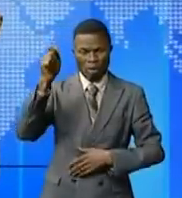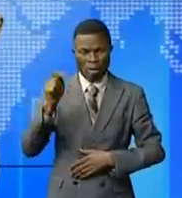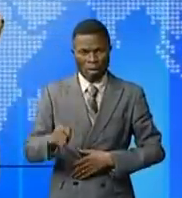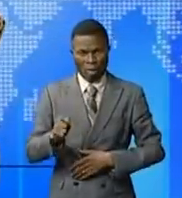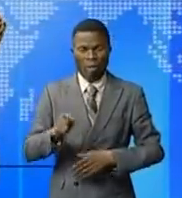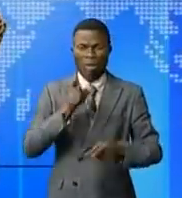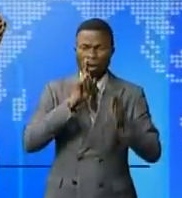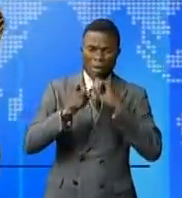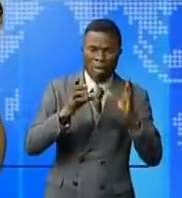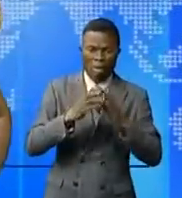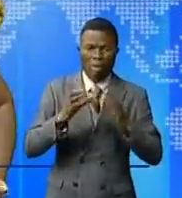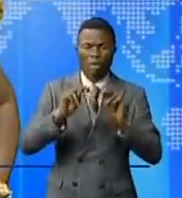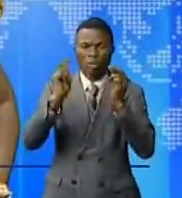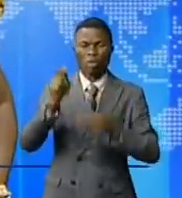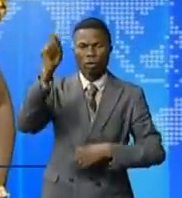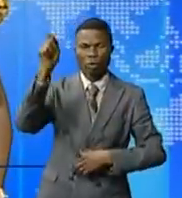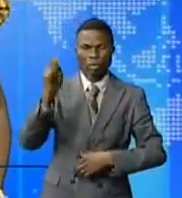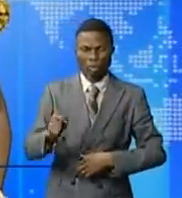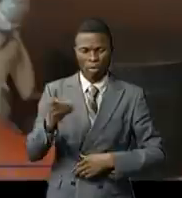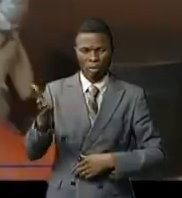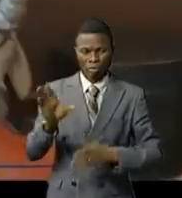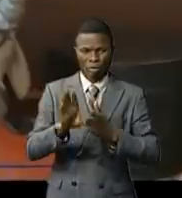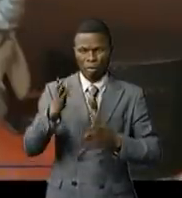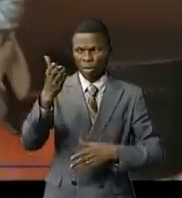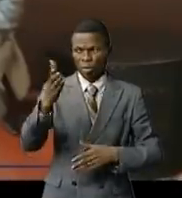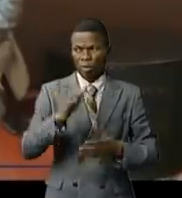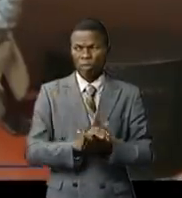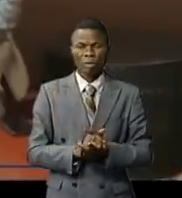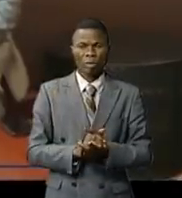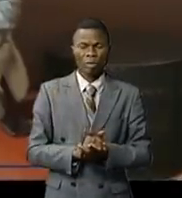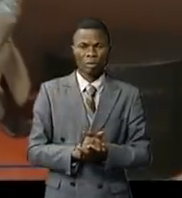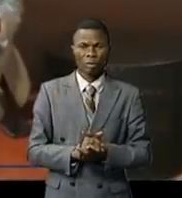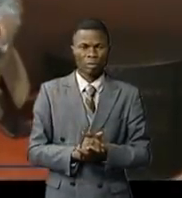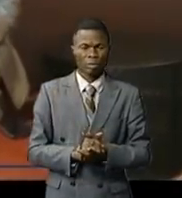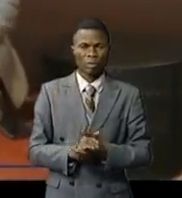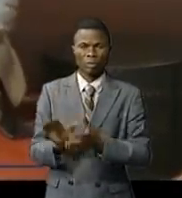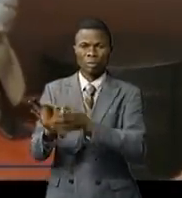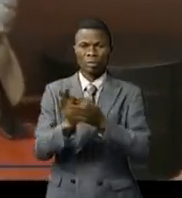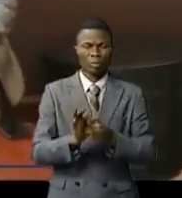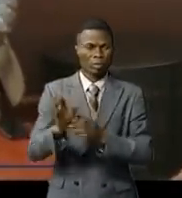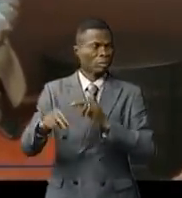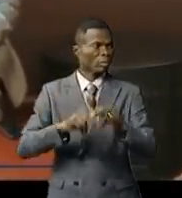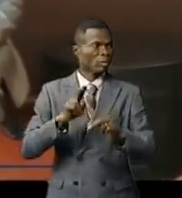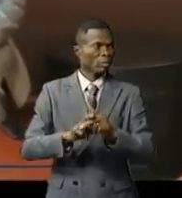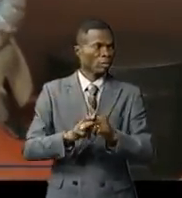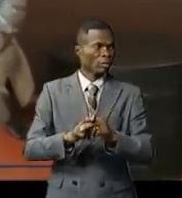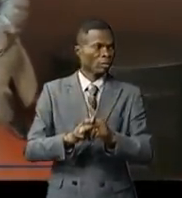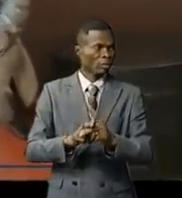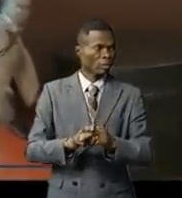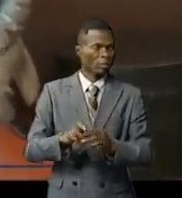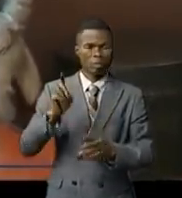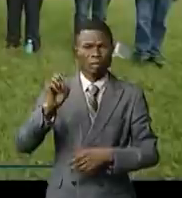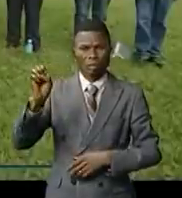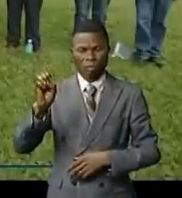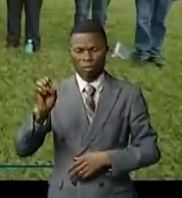s'est entretenu avec les leaders des groupes armés. Tête entre le coordonnateur national du PDDRCS